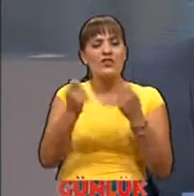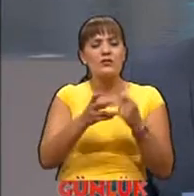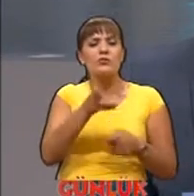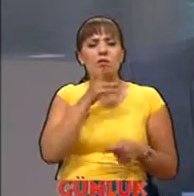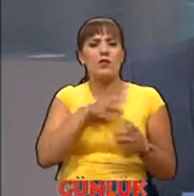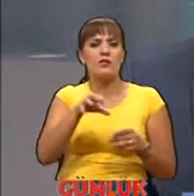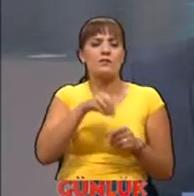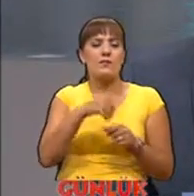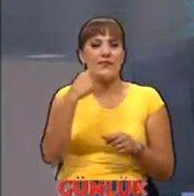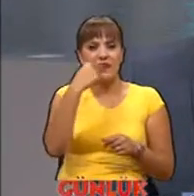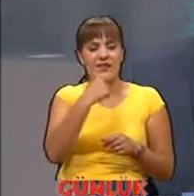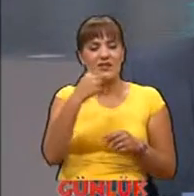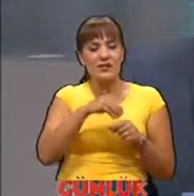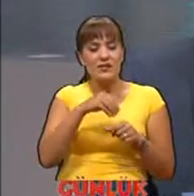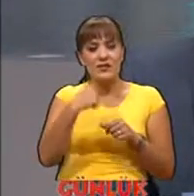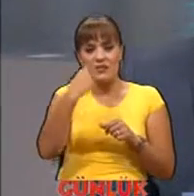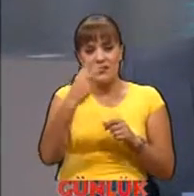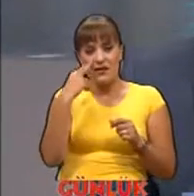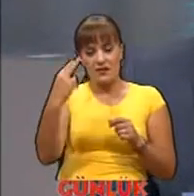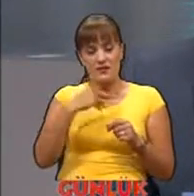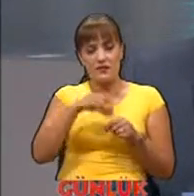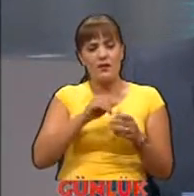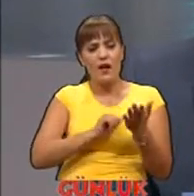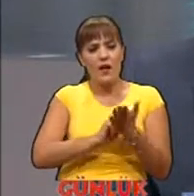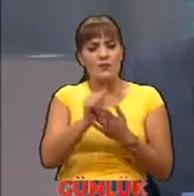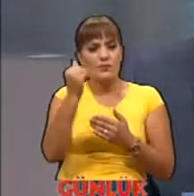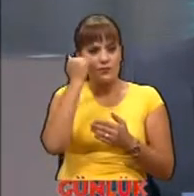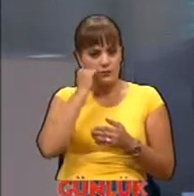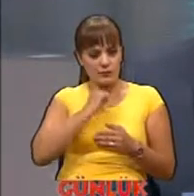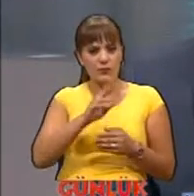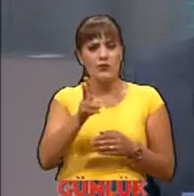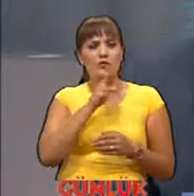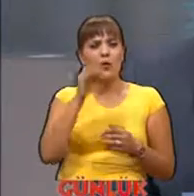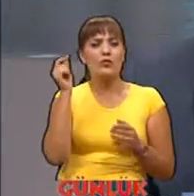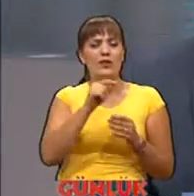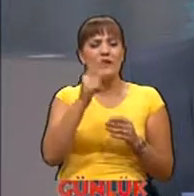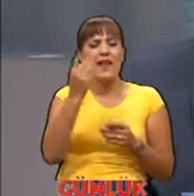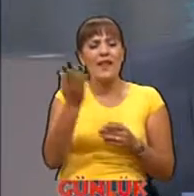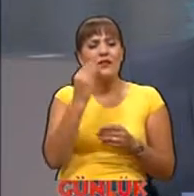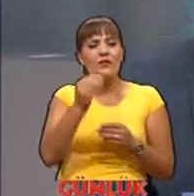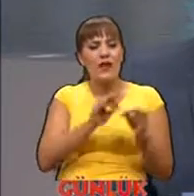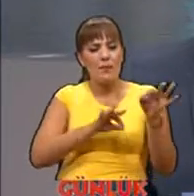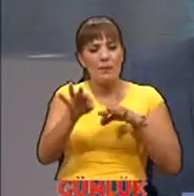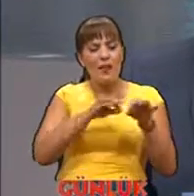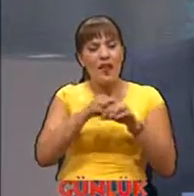son kısmıdır. Dişte, yani diş estetiğinde. Her şeyi yerine final koyduk. Touch. Son dokunuş. İnce ayarı diyebiliriz yani. İnce ayar daha güzelmiş.